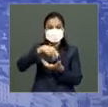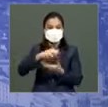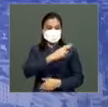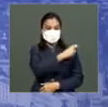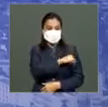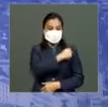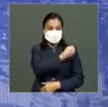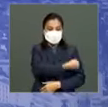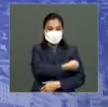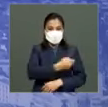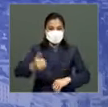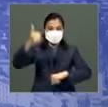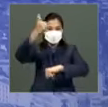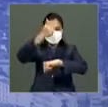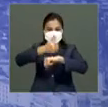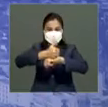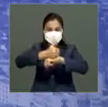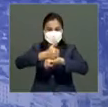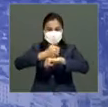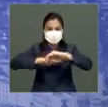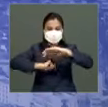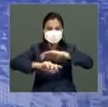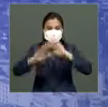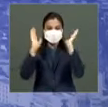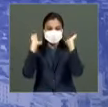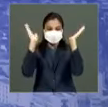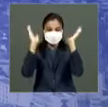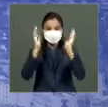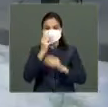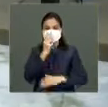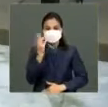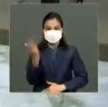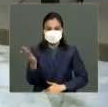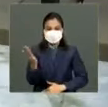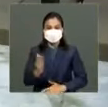ทย์ทวีสินวิษณุโยธินโฆษกศบค.เรียนเชิญคุณหมอค่ะ